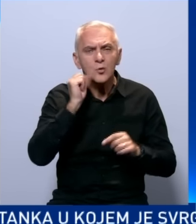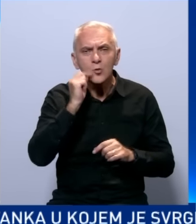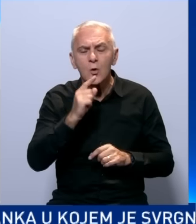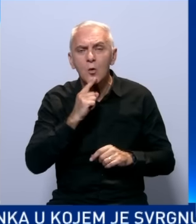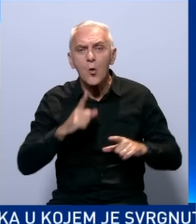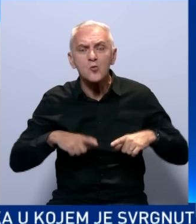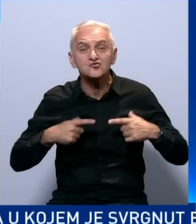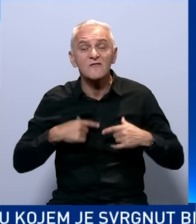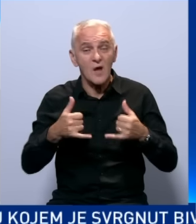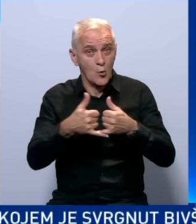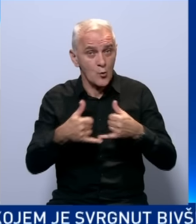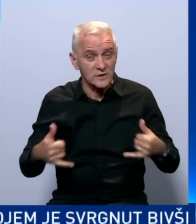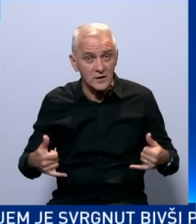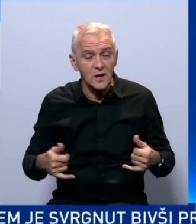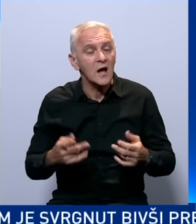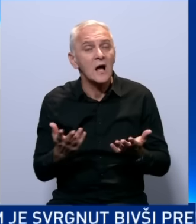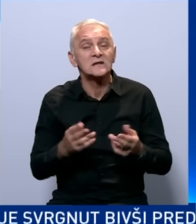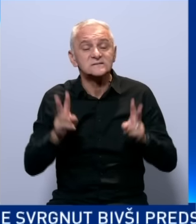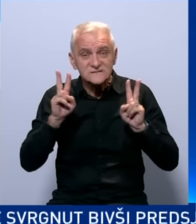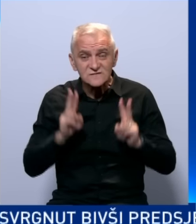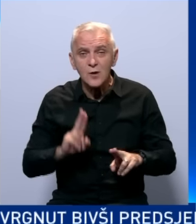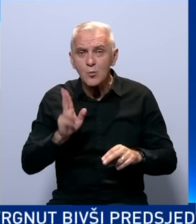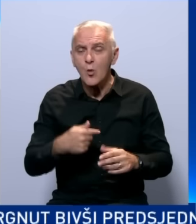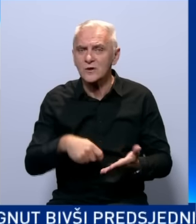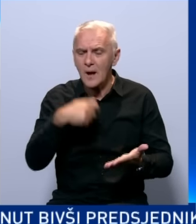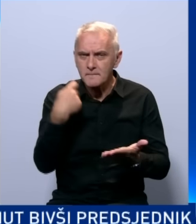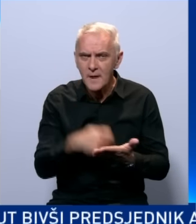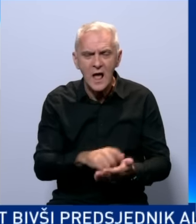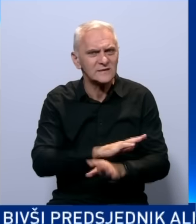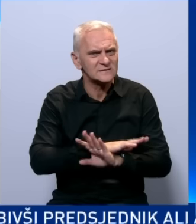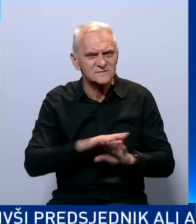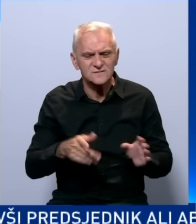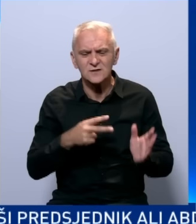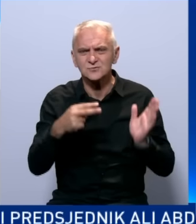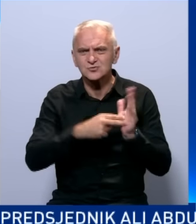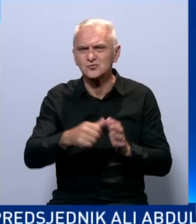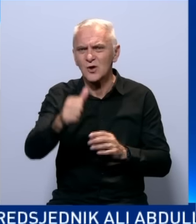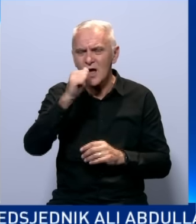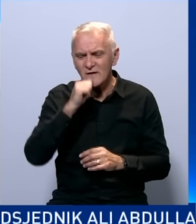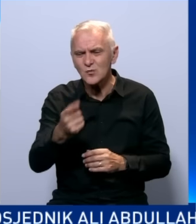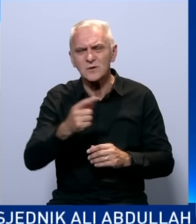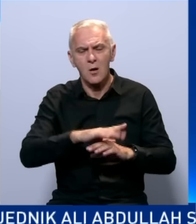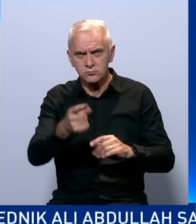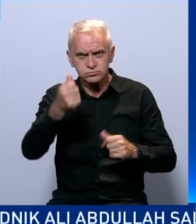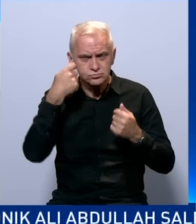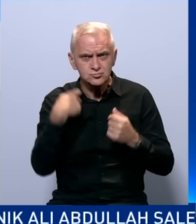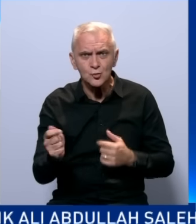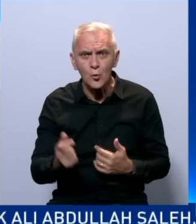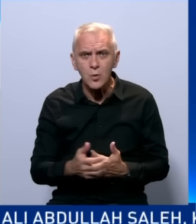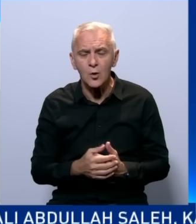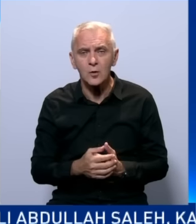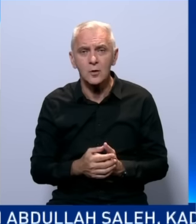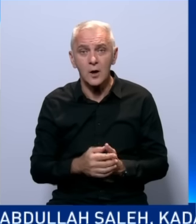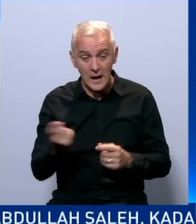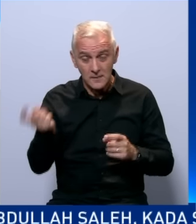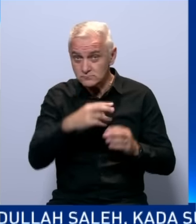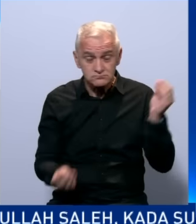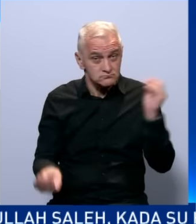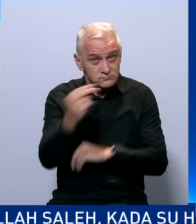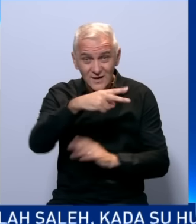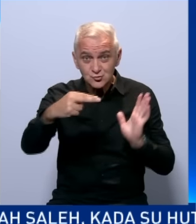u urbanim sredinama gdje zaista moraju da plate sve ove režije koje zaista su visoke, pogotovo kako je došlo do